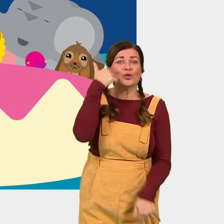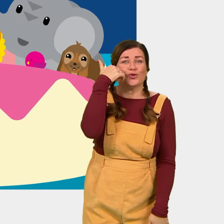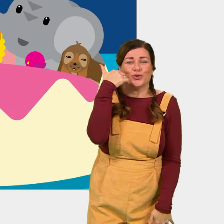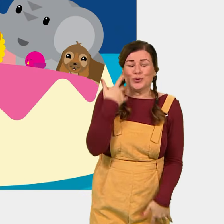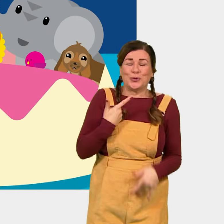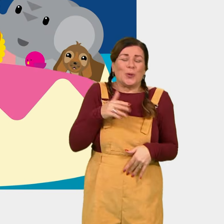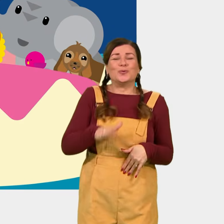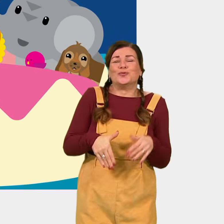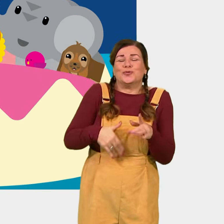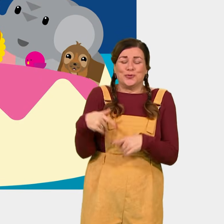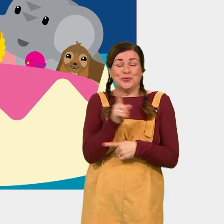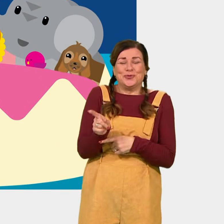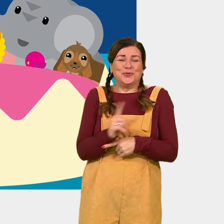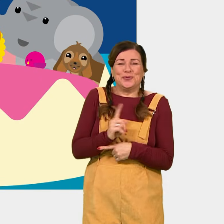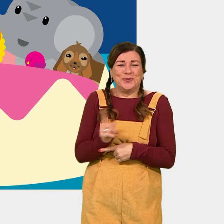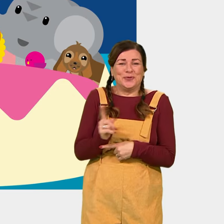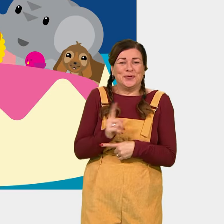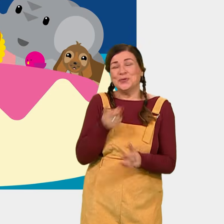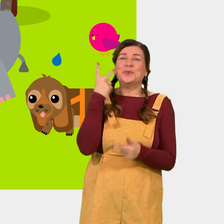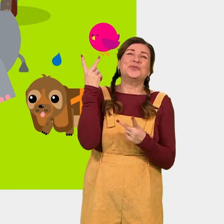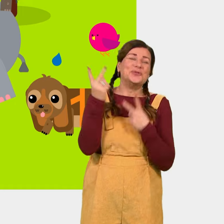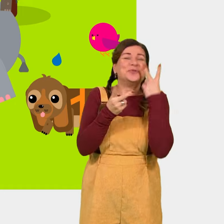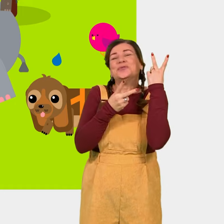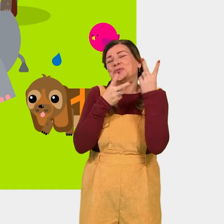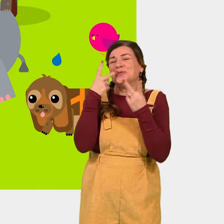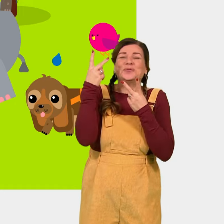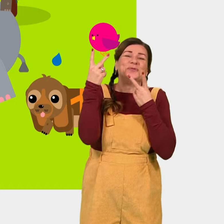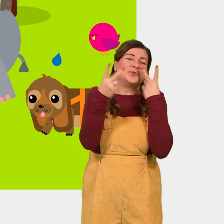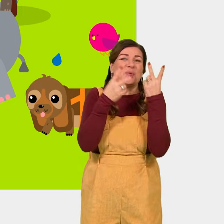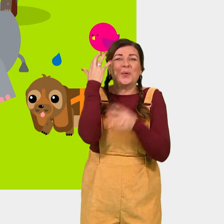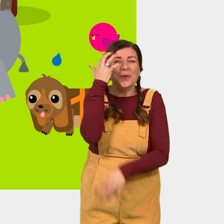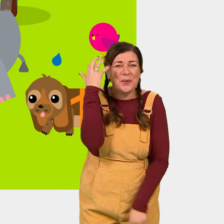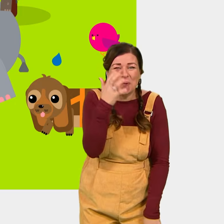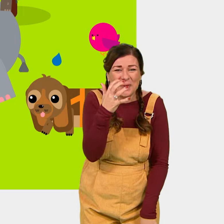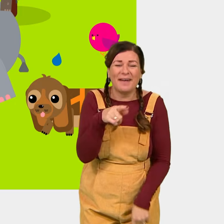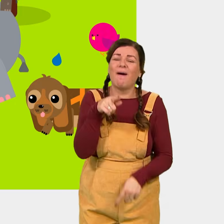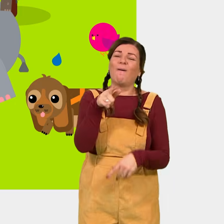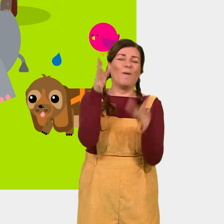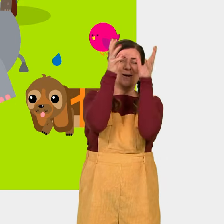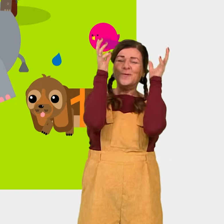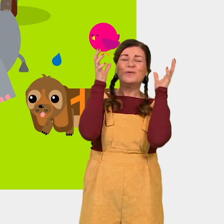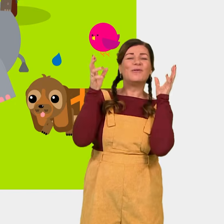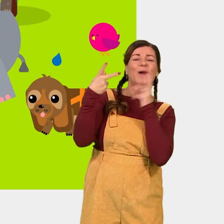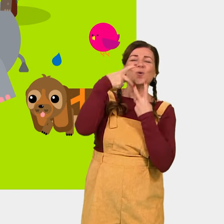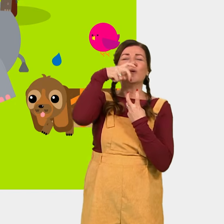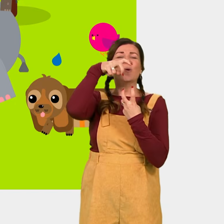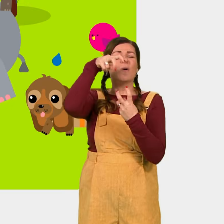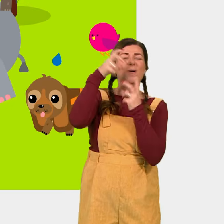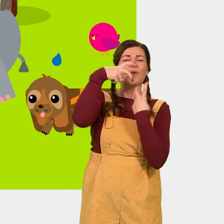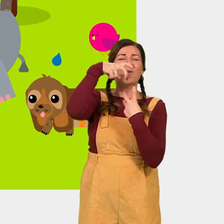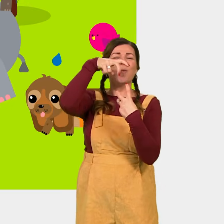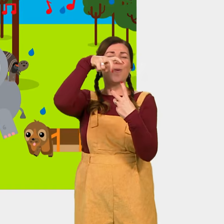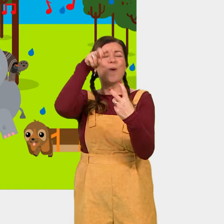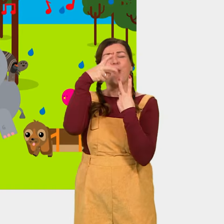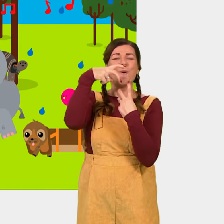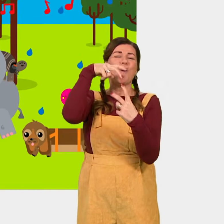a dechreuodd ganu can fach ddoniol. Ymunodd Llew a rio canu mewn llais dwfn